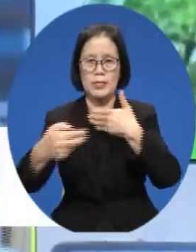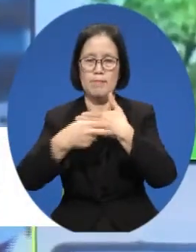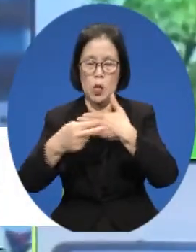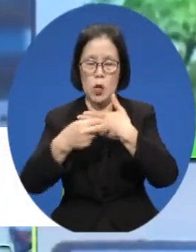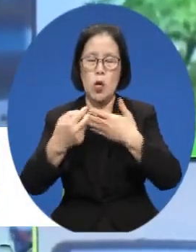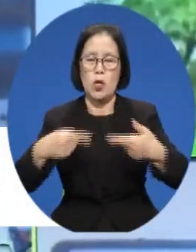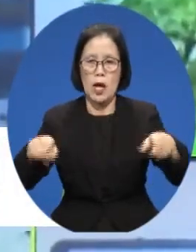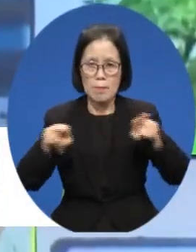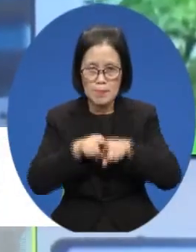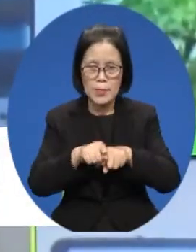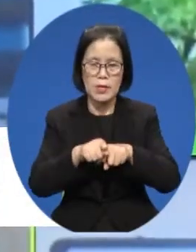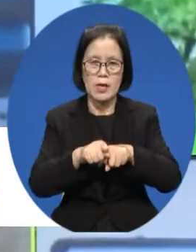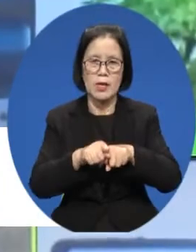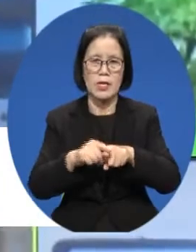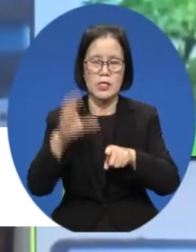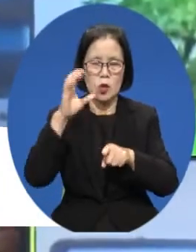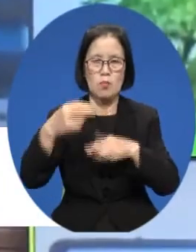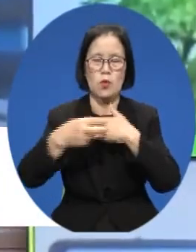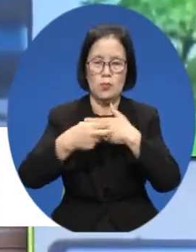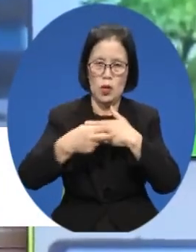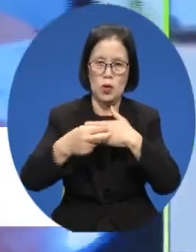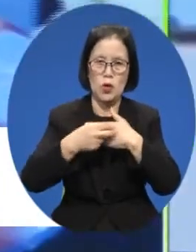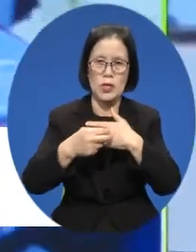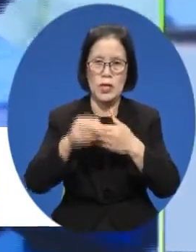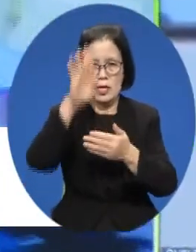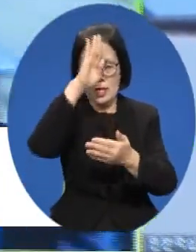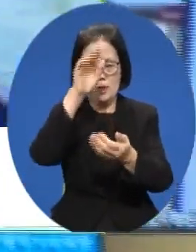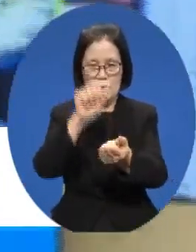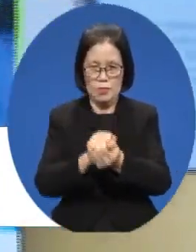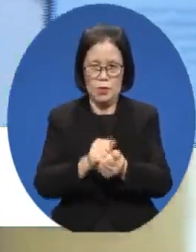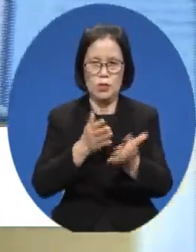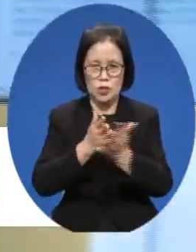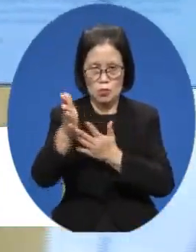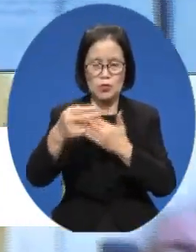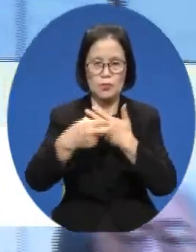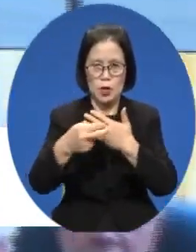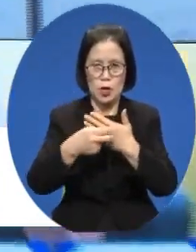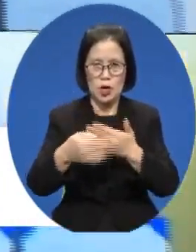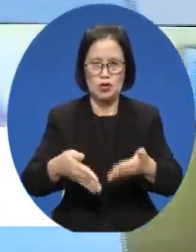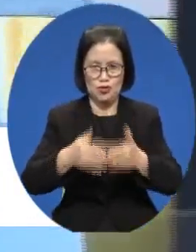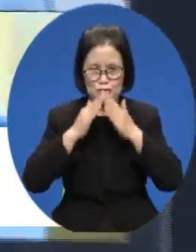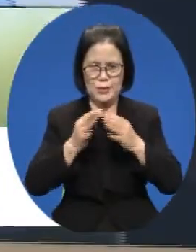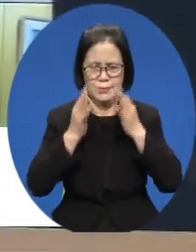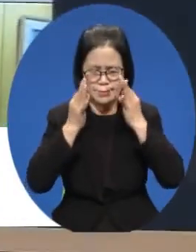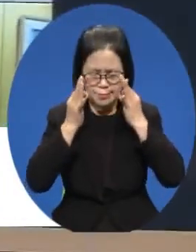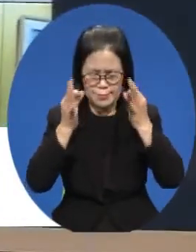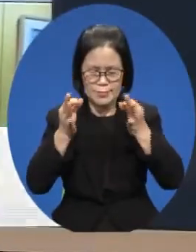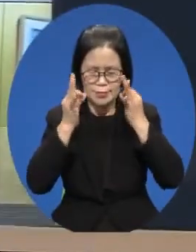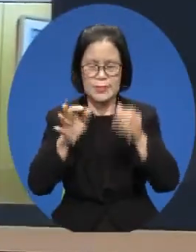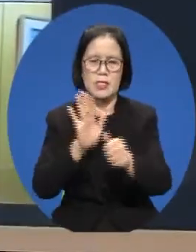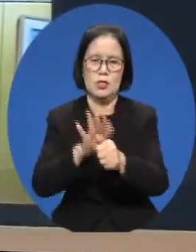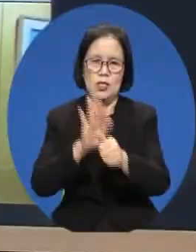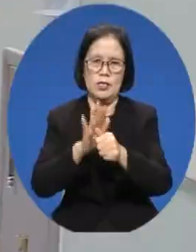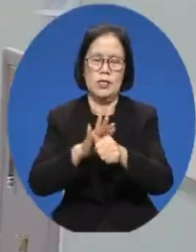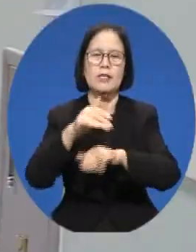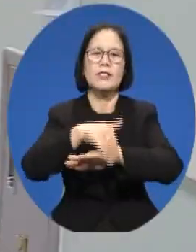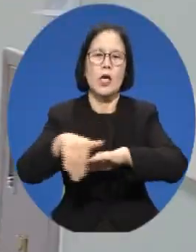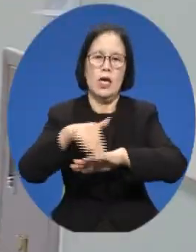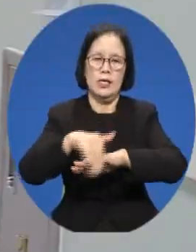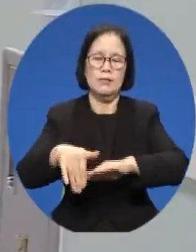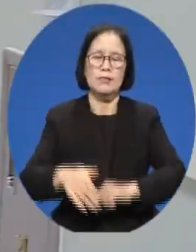가톨릭대 인천성모병원 에 감염병 전부 병어 유치를 전력을 의자에 지원한다는 방침입니다